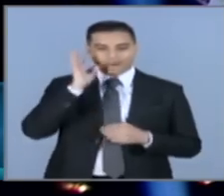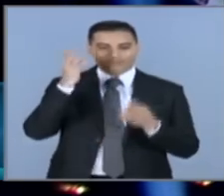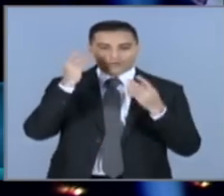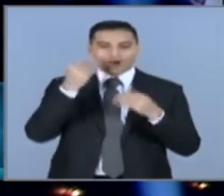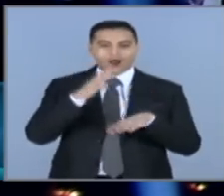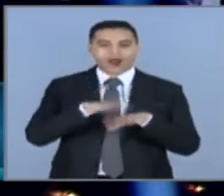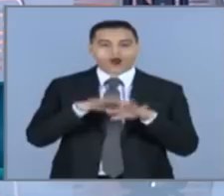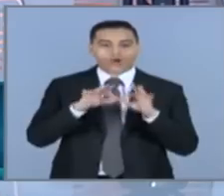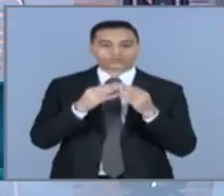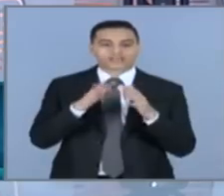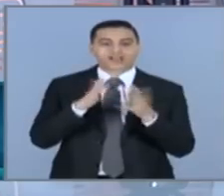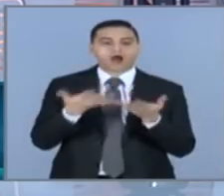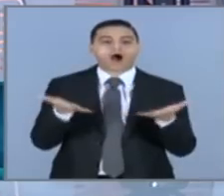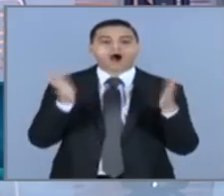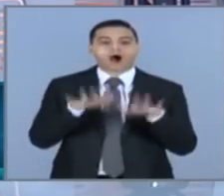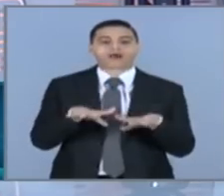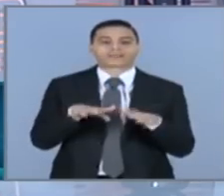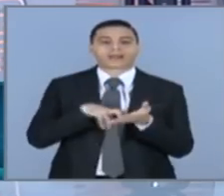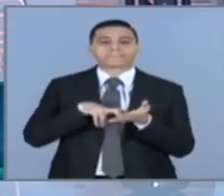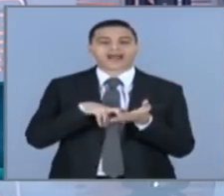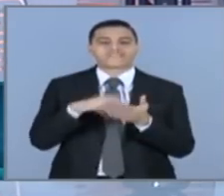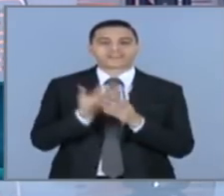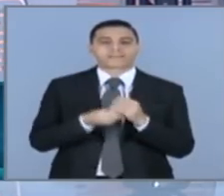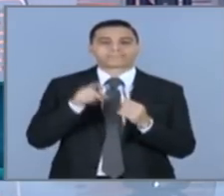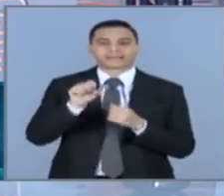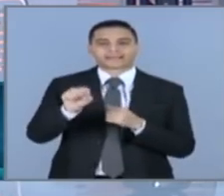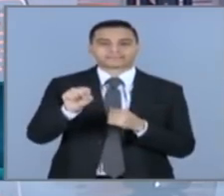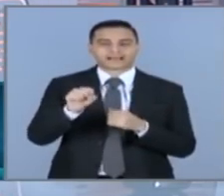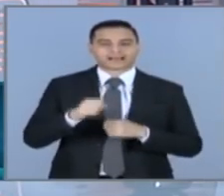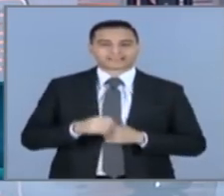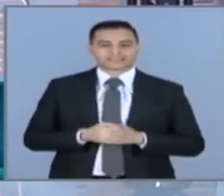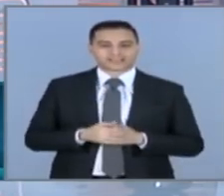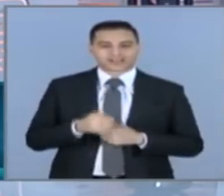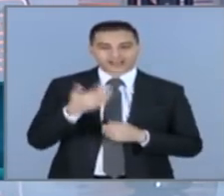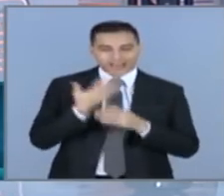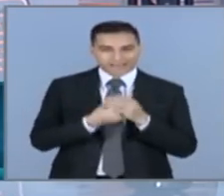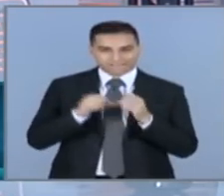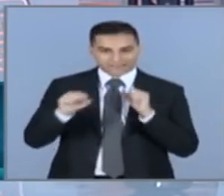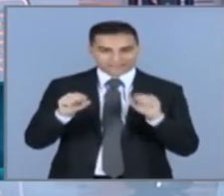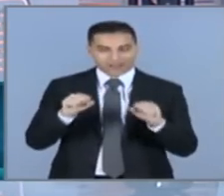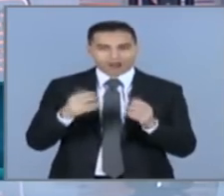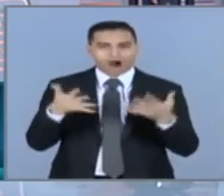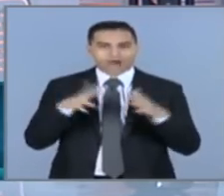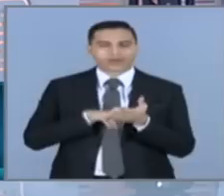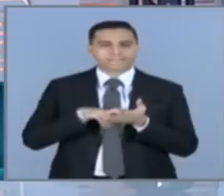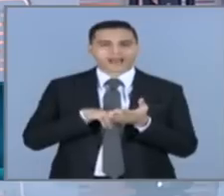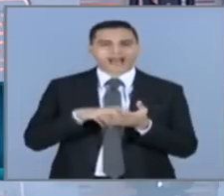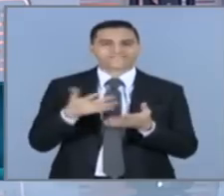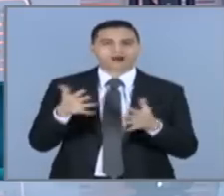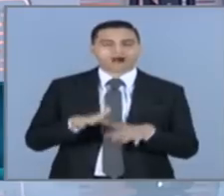معلومات عائليه، ايه اكتر حاجه اشرف واسر بيخافوا